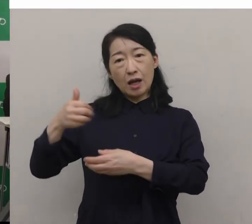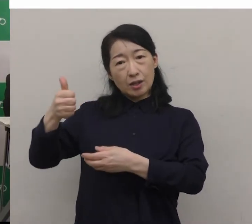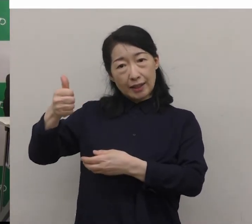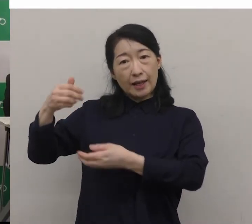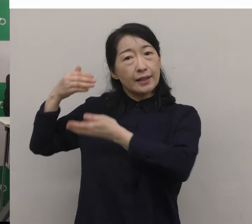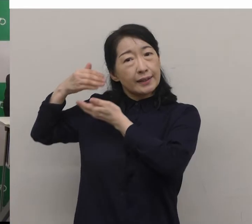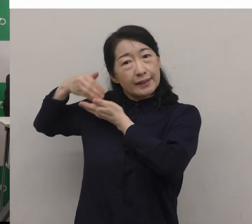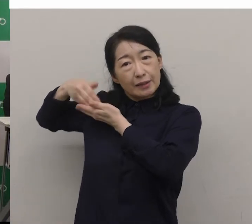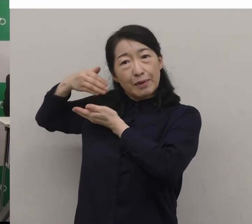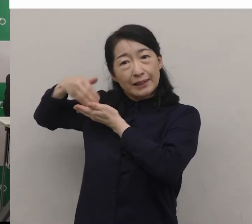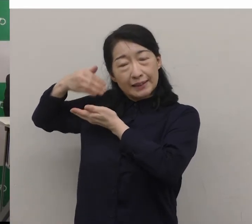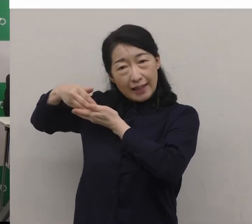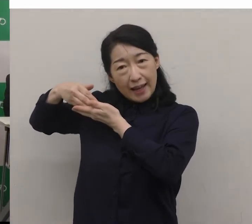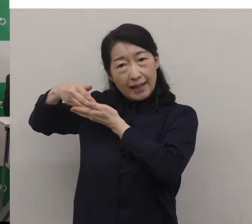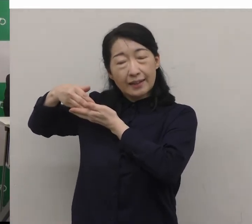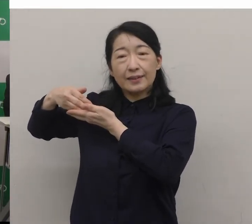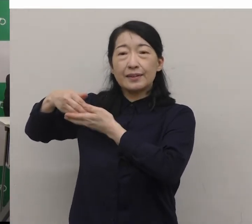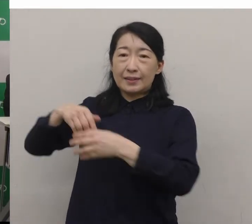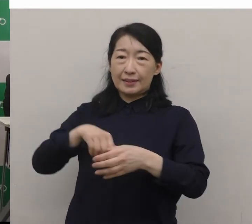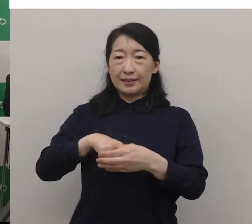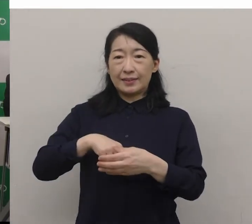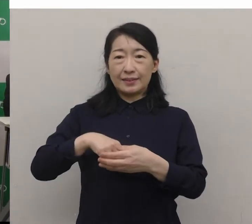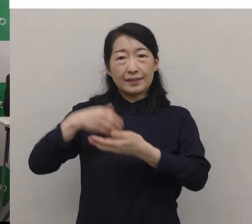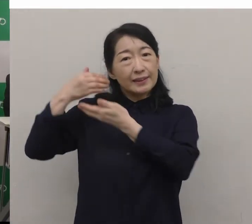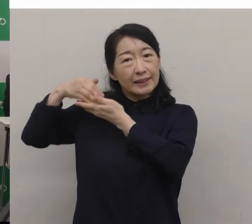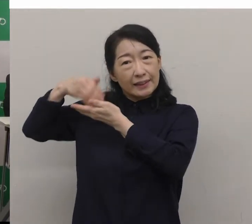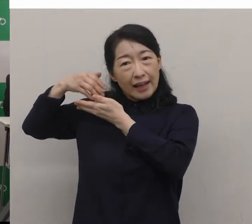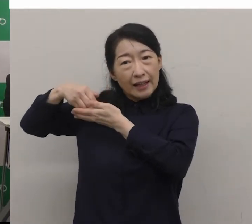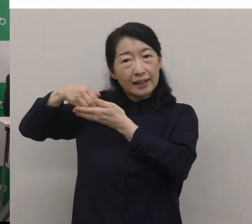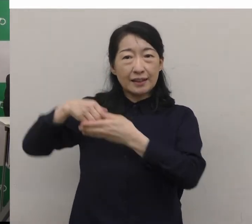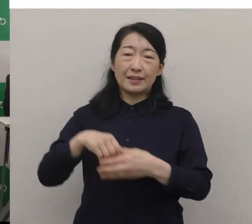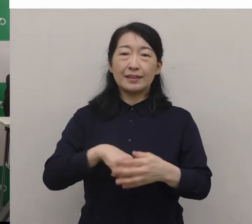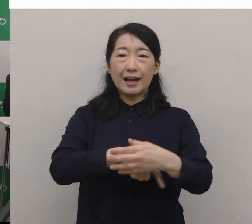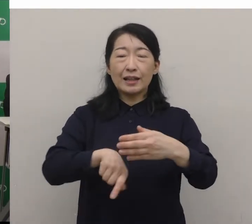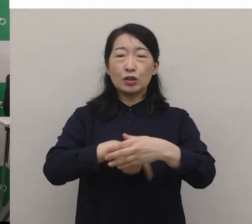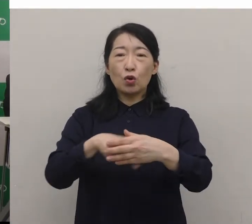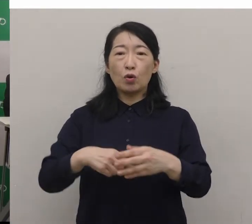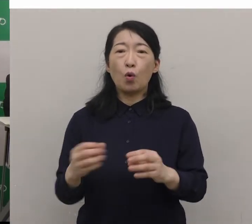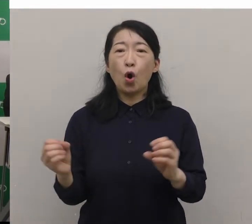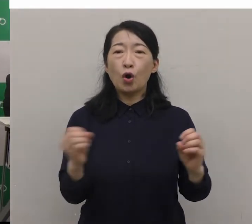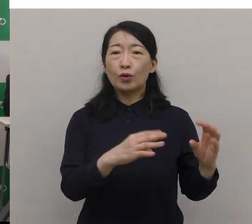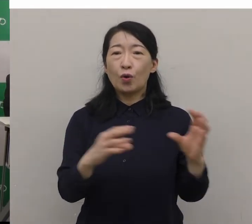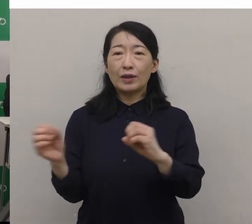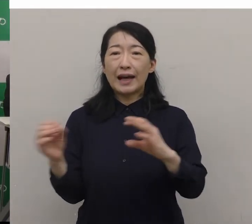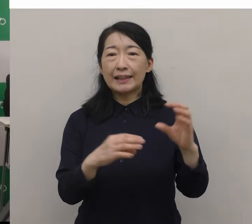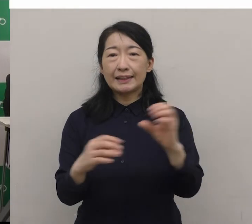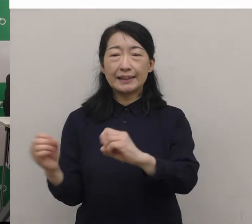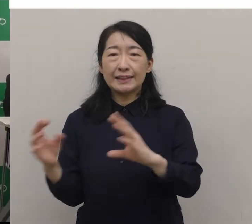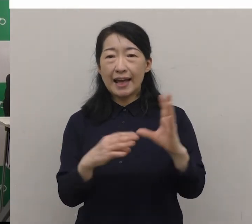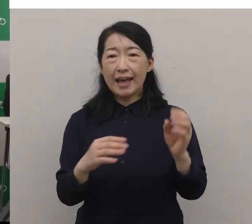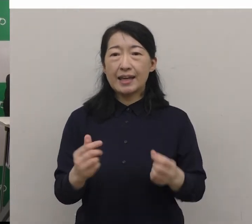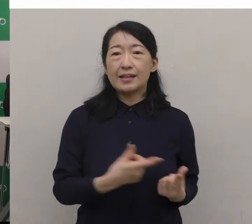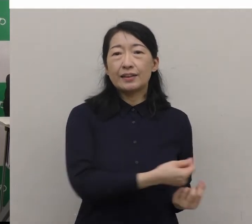しました。その後全員で意見交換を行い感想やそれぞれの企